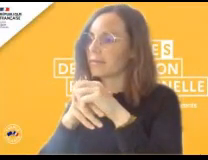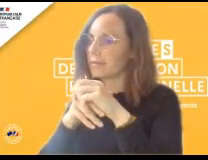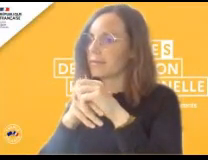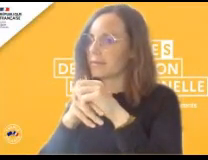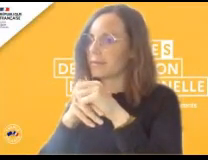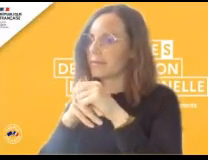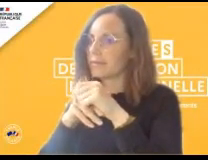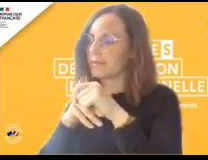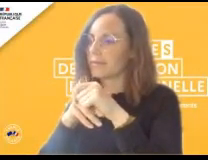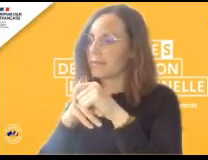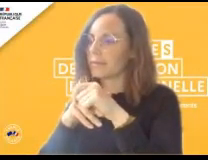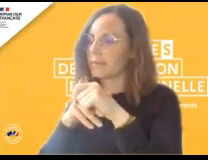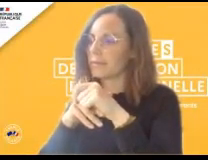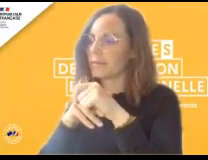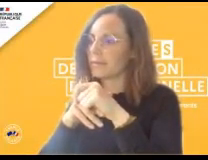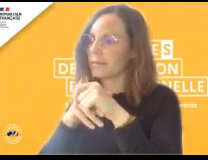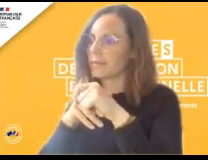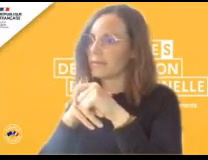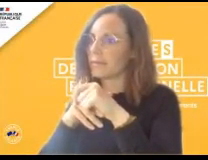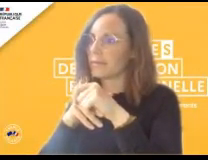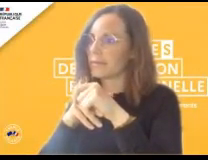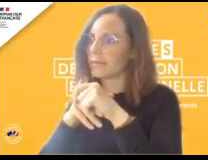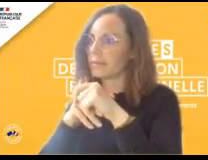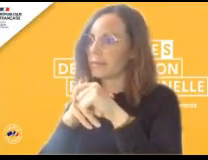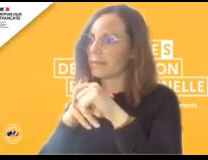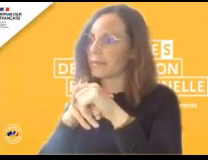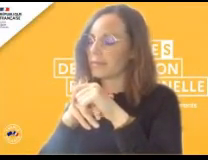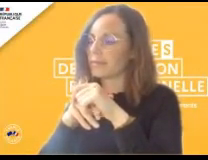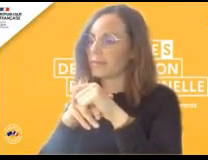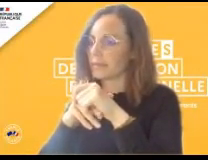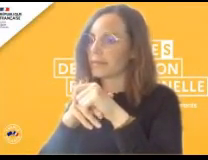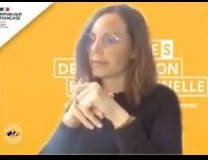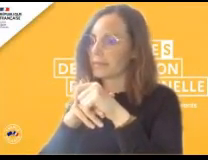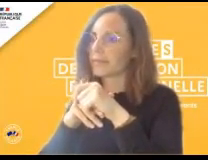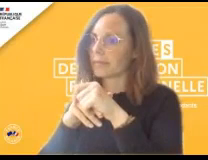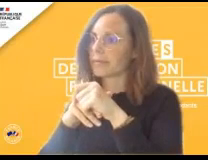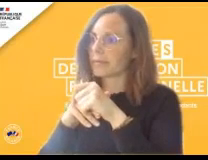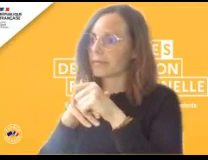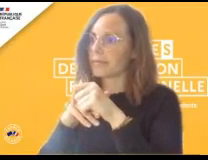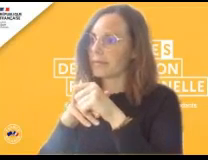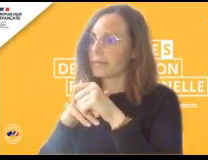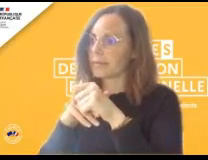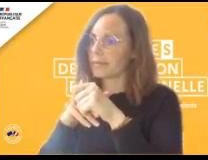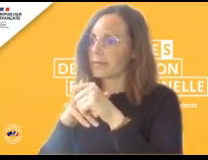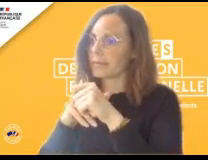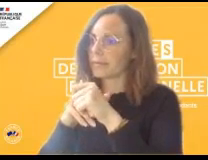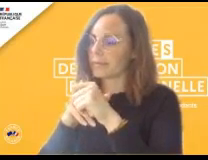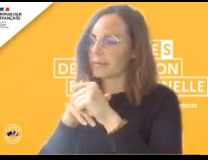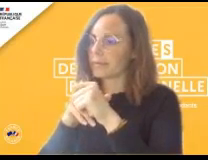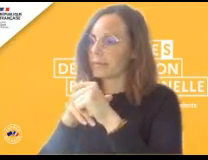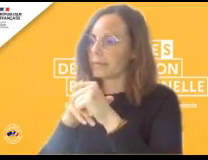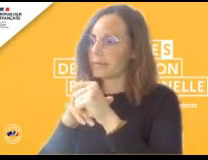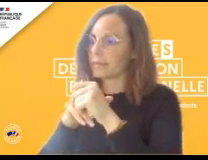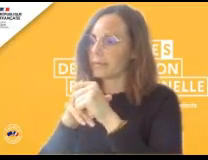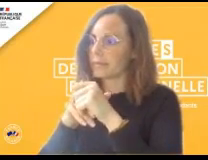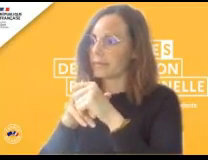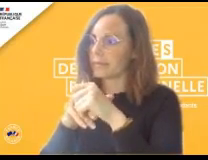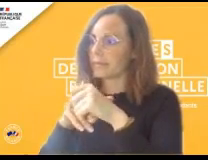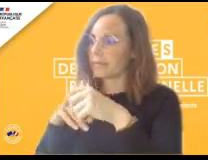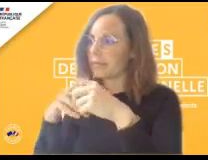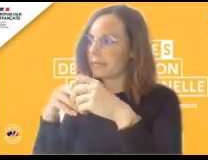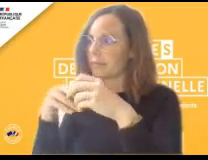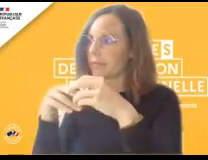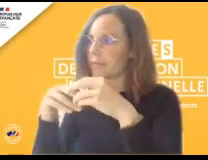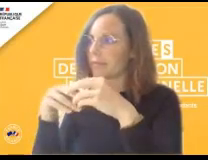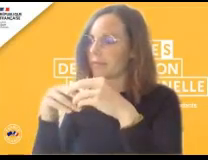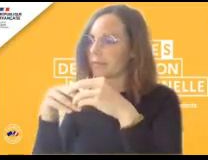est dans l'accompagnement de la mise en œuvre du projet qui a été validé dans le cadre du bilan. Cette personne, comme tu le soulignais très bien, hein, avait